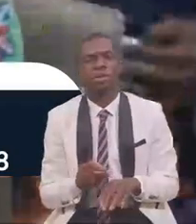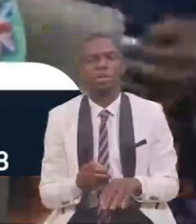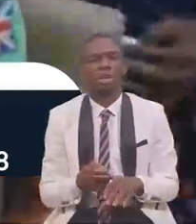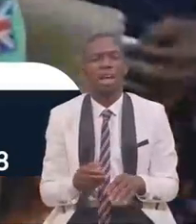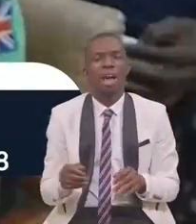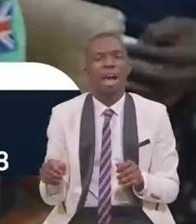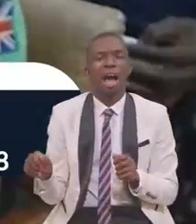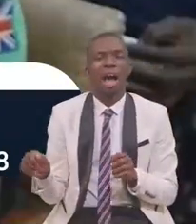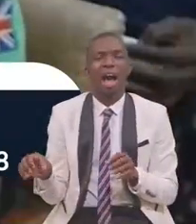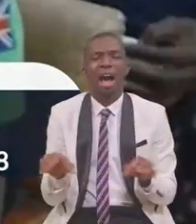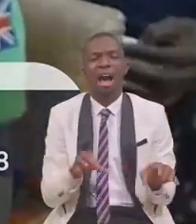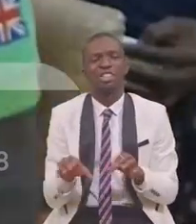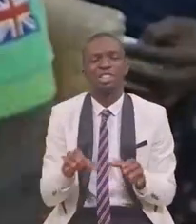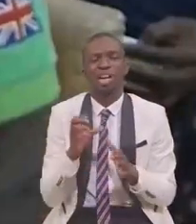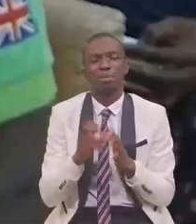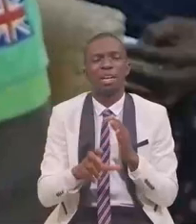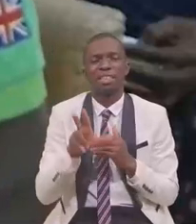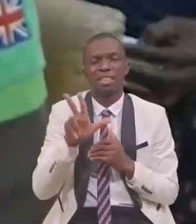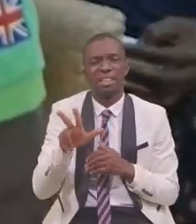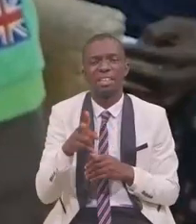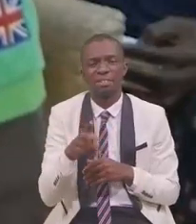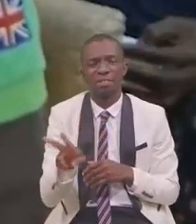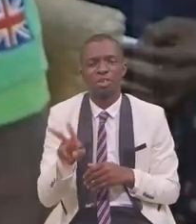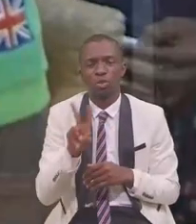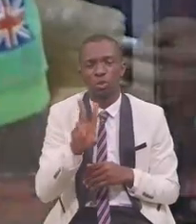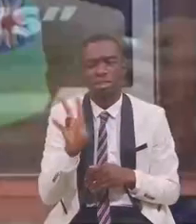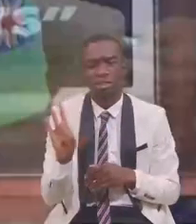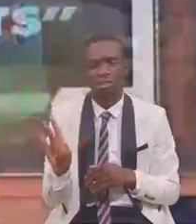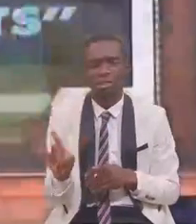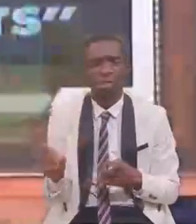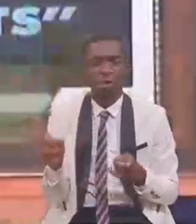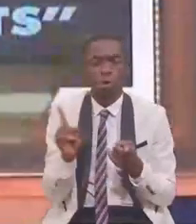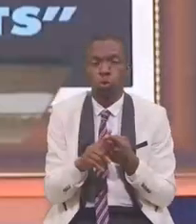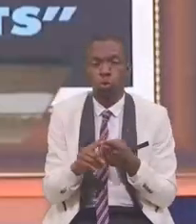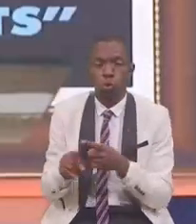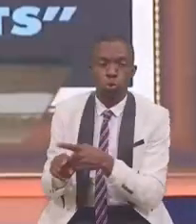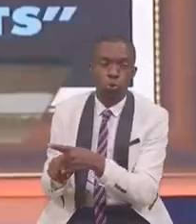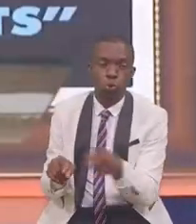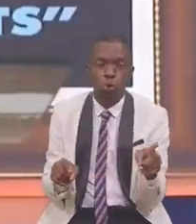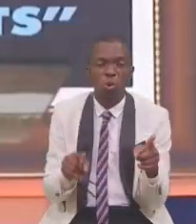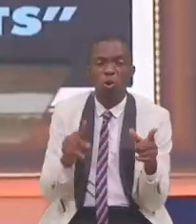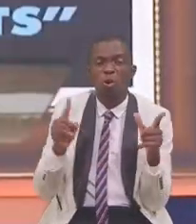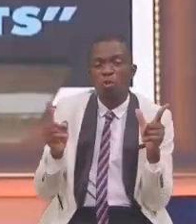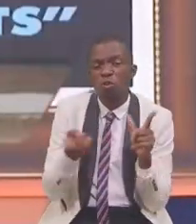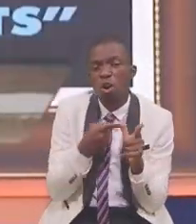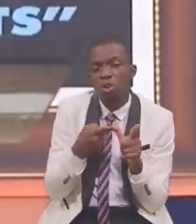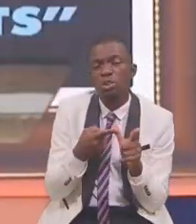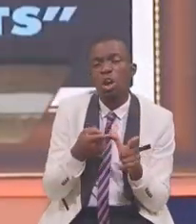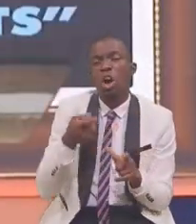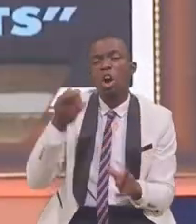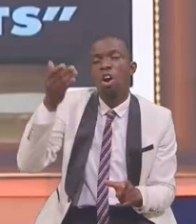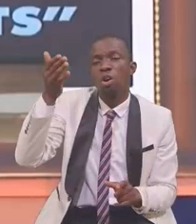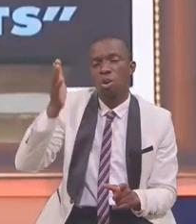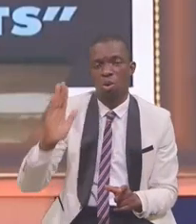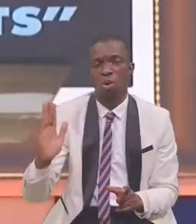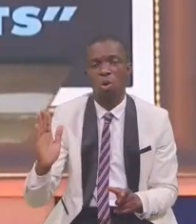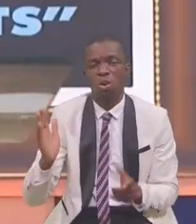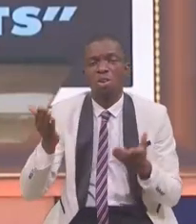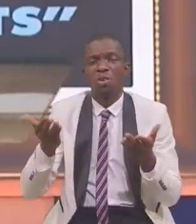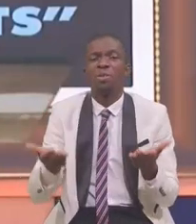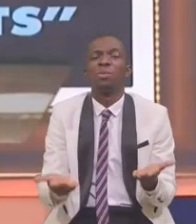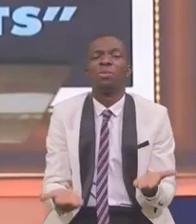verset 26. C'est à vous premièrement que Dieu, ayant suscité son serviteur, l'a envoyé